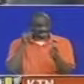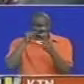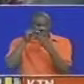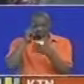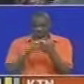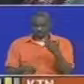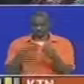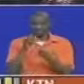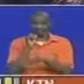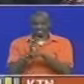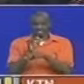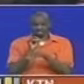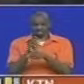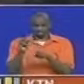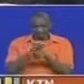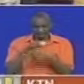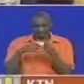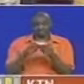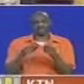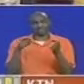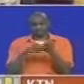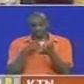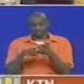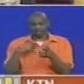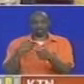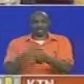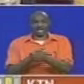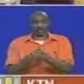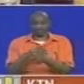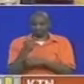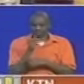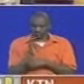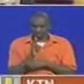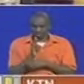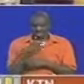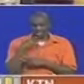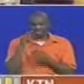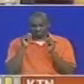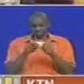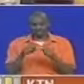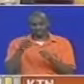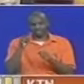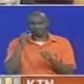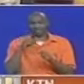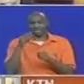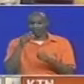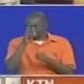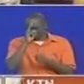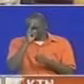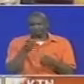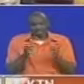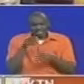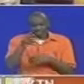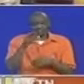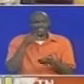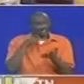likiwa ni kutoa mafunzo kuhusu matumizi ya dawa. Being alerted on that also to make sure that we don't have police officers who are